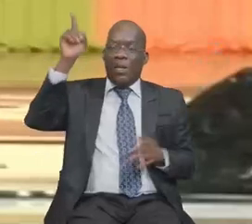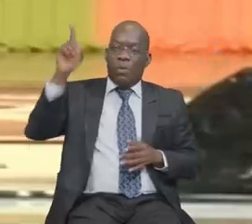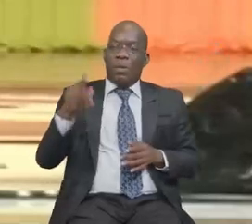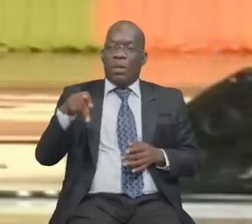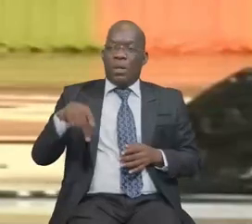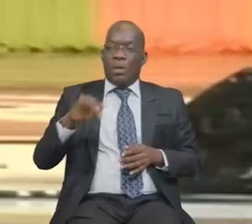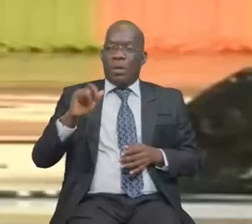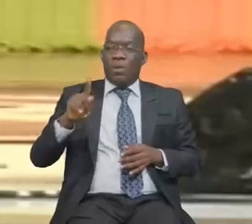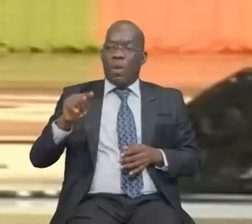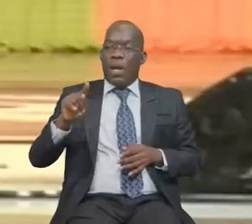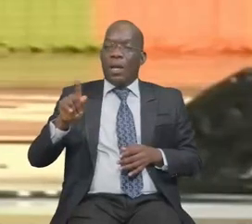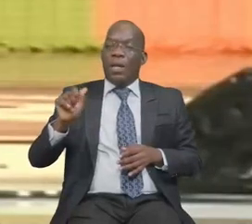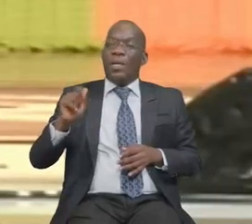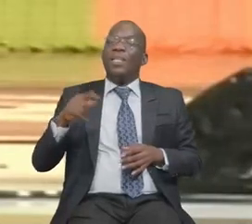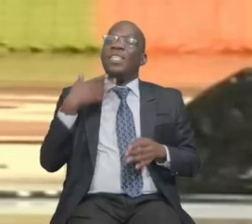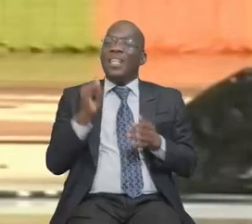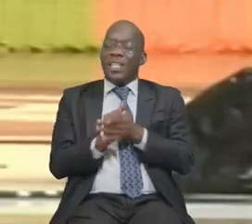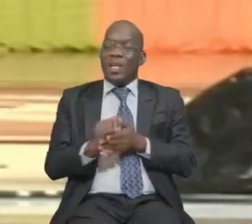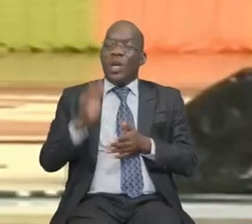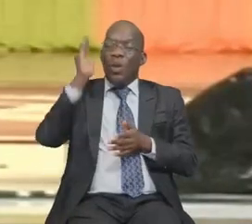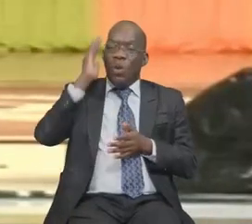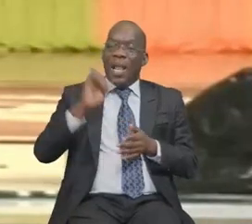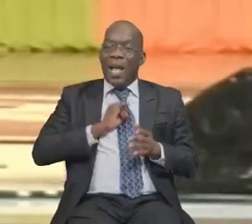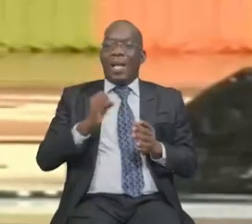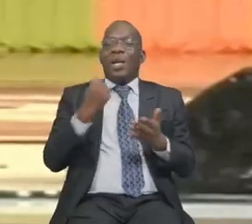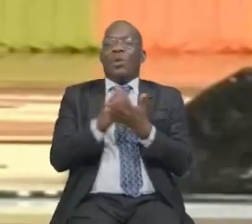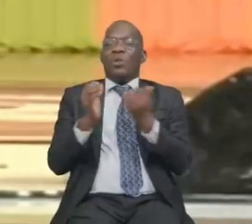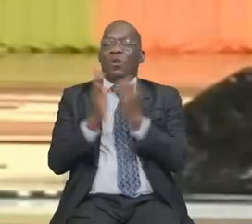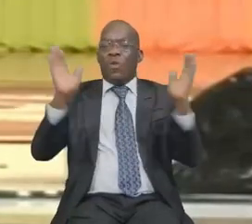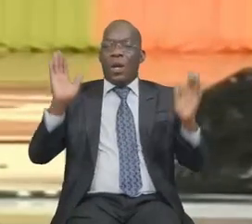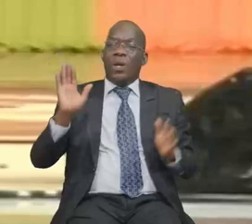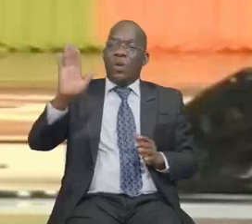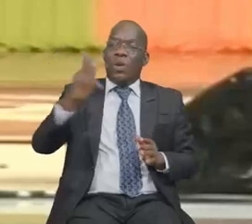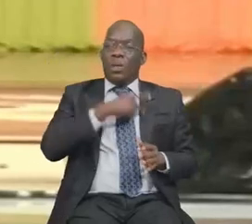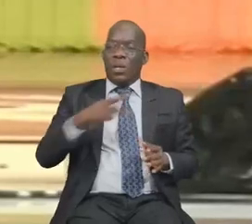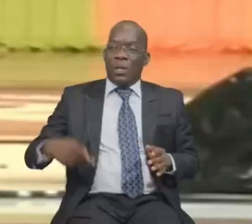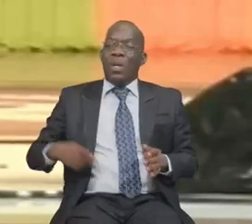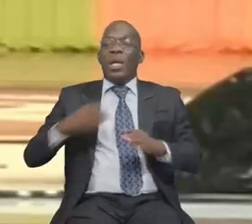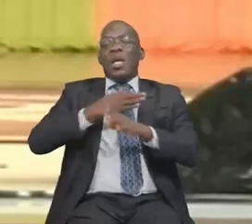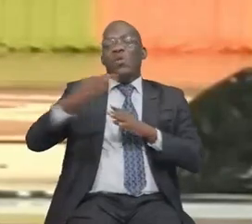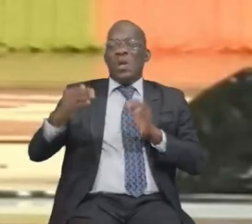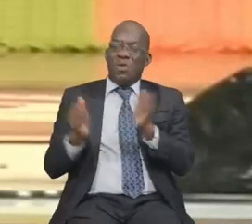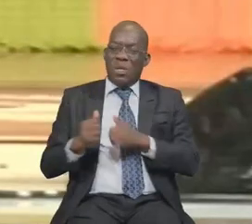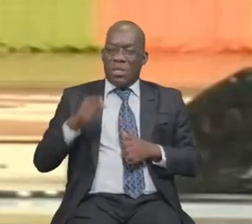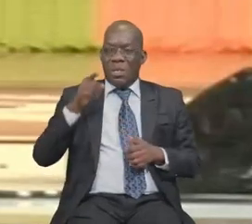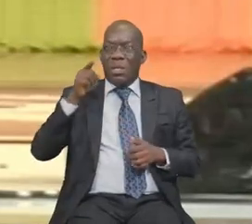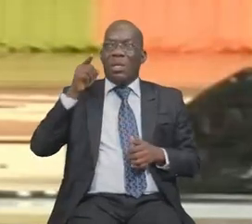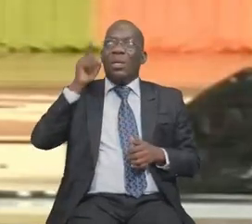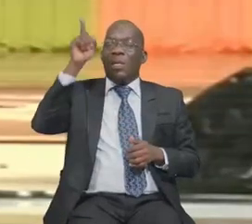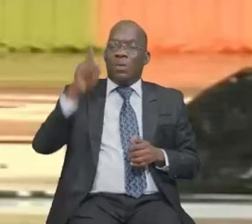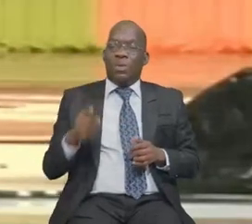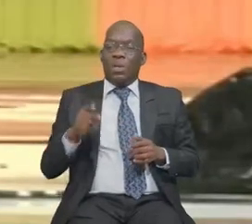je vais crucifier votre roi ?» Il dit « Débarrassez-vous de lui, crucifiez-le !» Ils l'ont